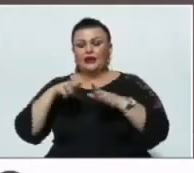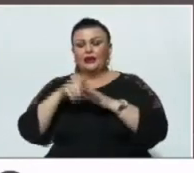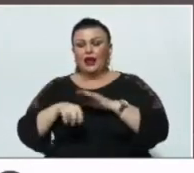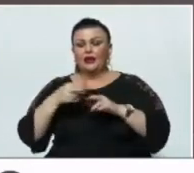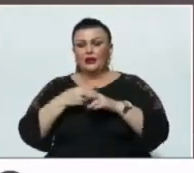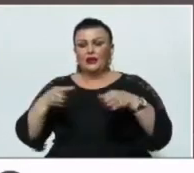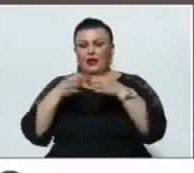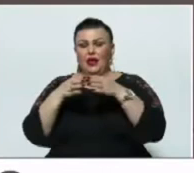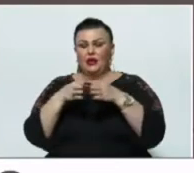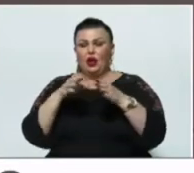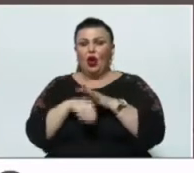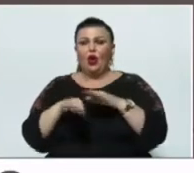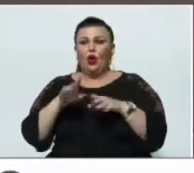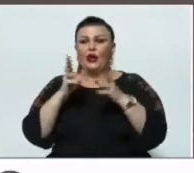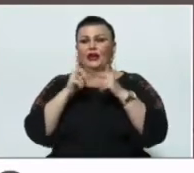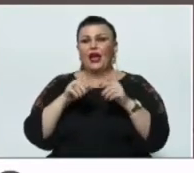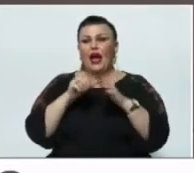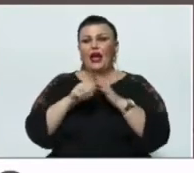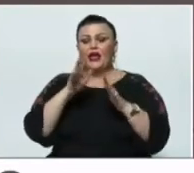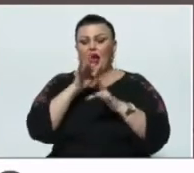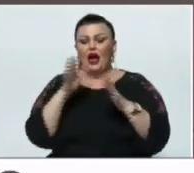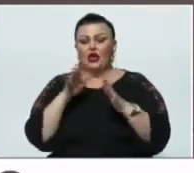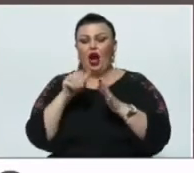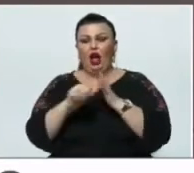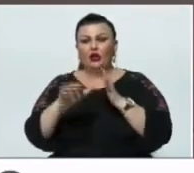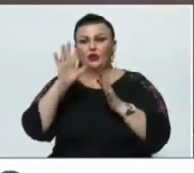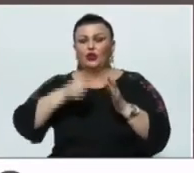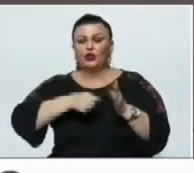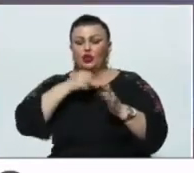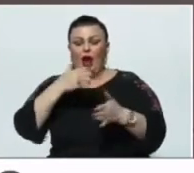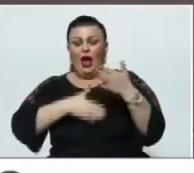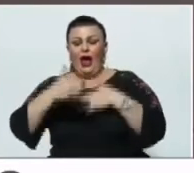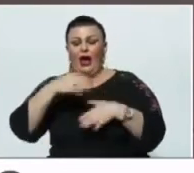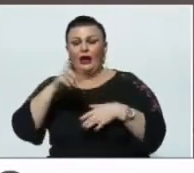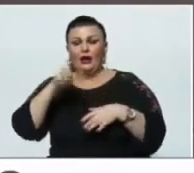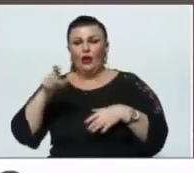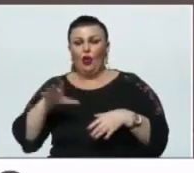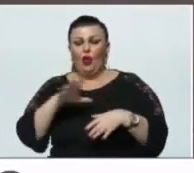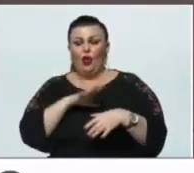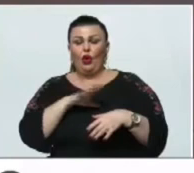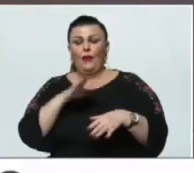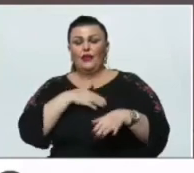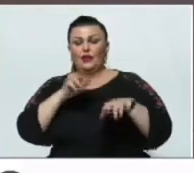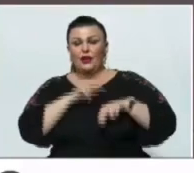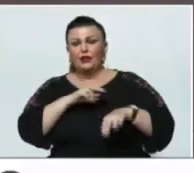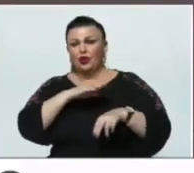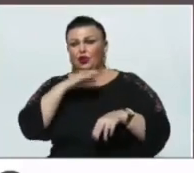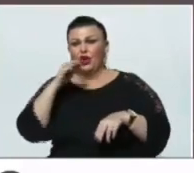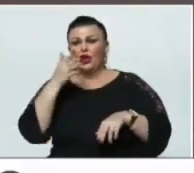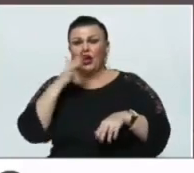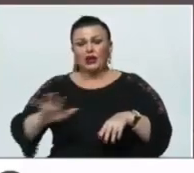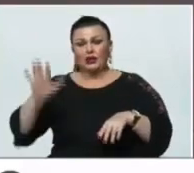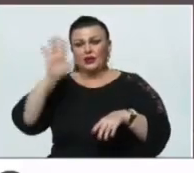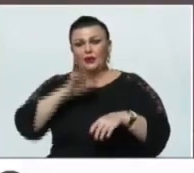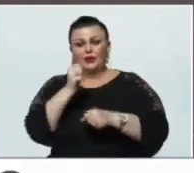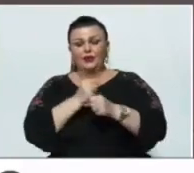saydığımız yaşı 65-dən yuxarı olan şəxslər, 50-liyi olan şəxslər, düzdür, bizim xidmət daha çox əcnəbilərlə işlədiyi